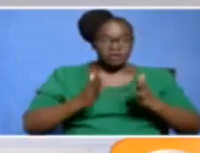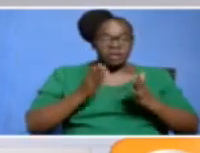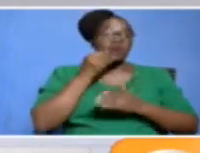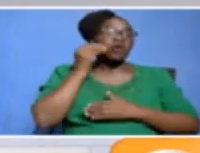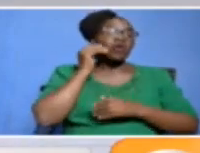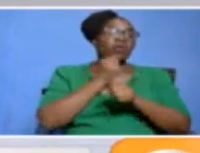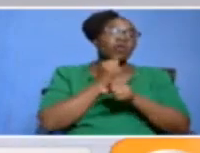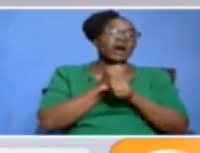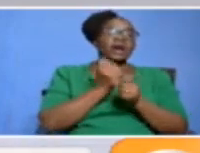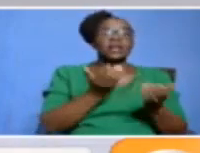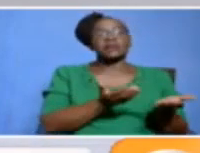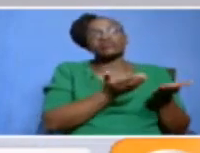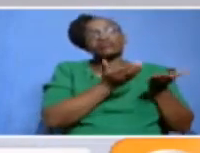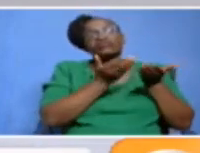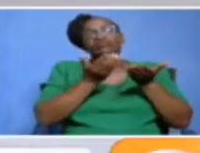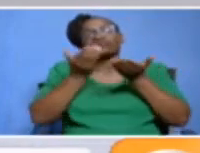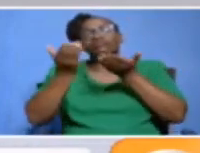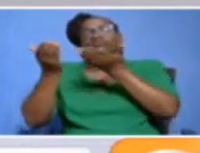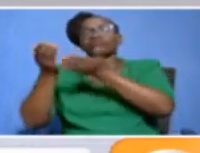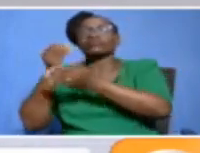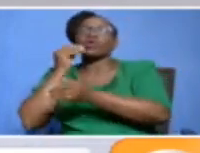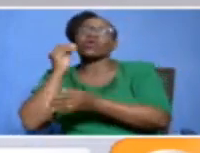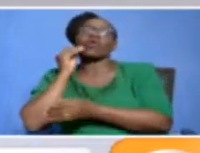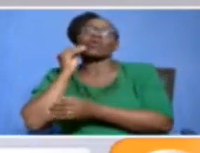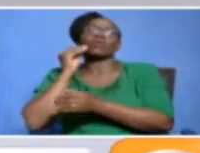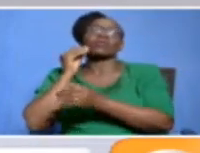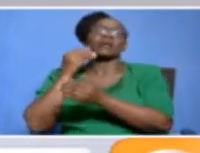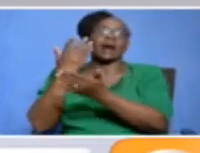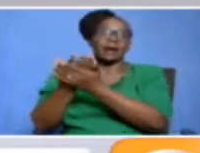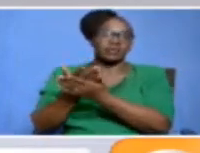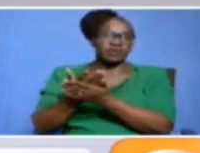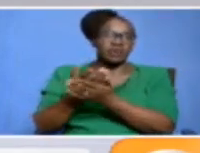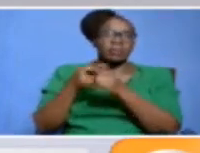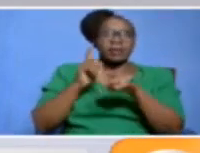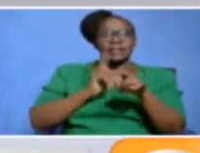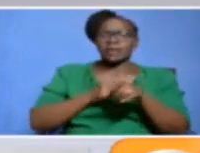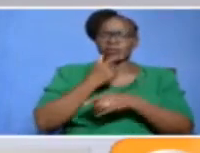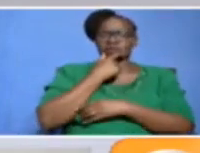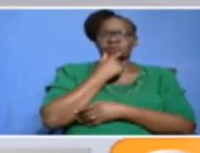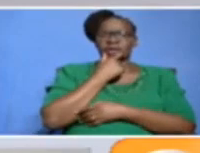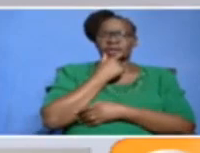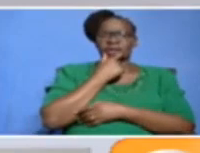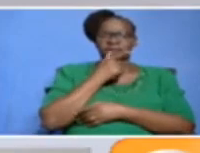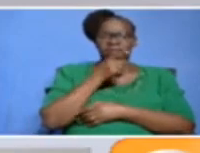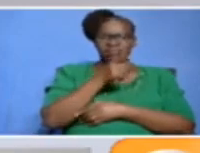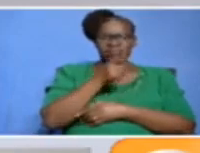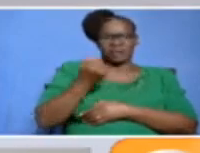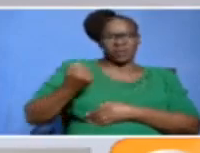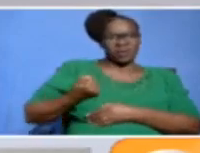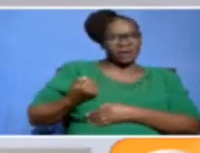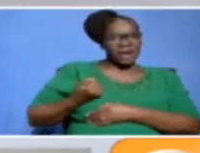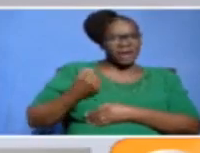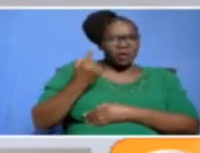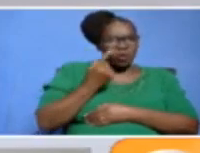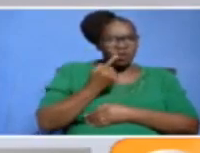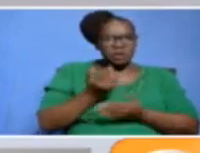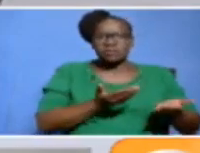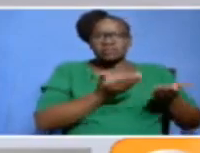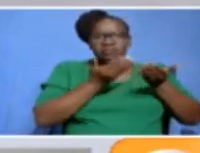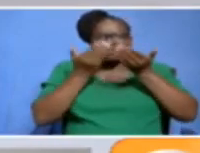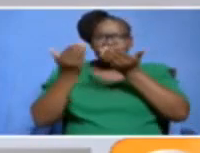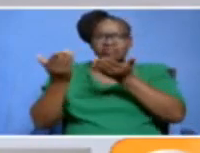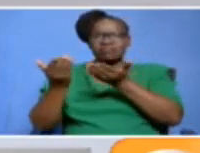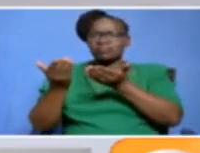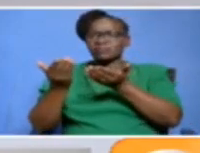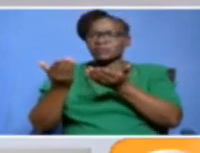kwa kinyumbani. Lakini unaenda nyumbani ukijiuliza maswali, kwa nini huyu mwalimu wenye kumpelekea vitabu watoto wa kike tu na yeye mume nao enda